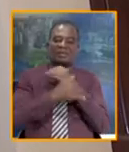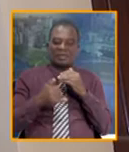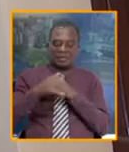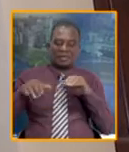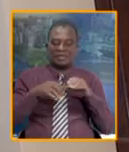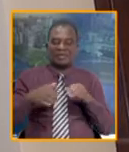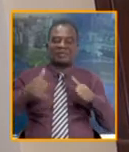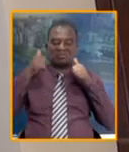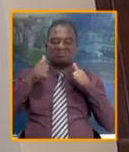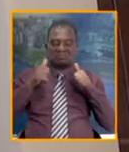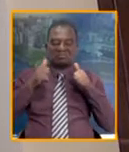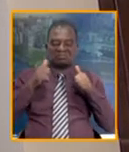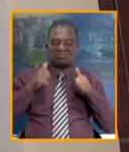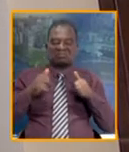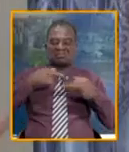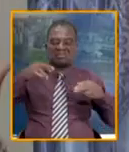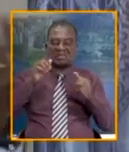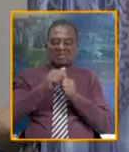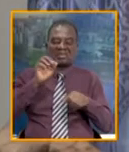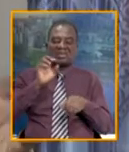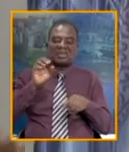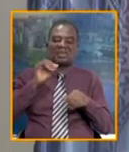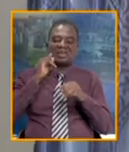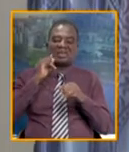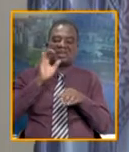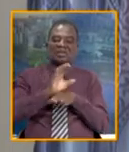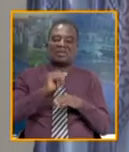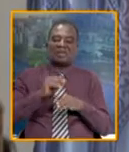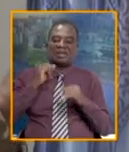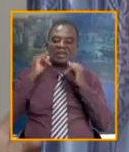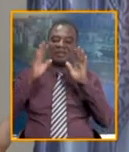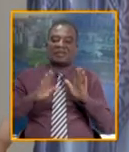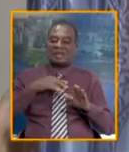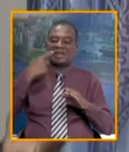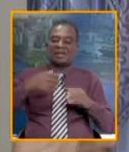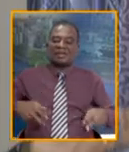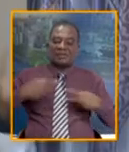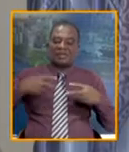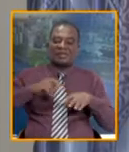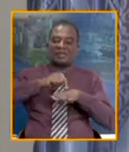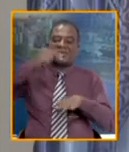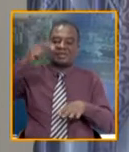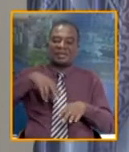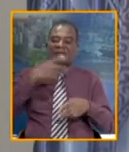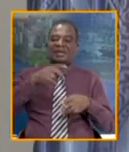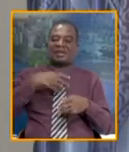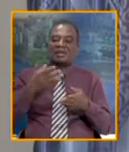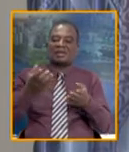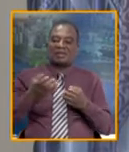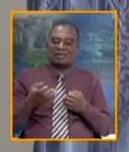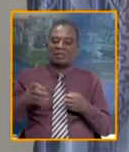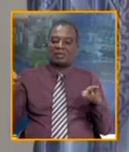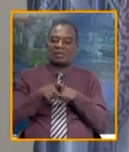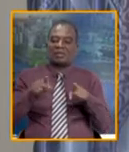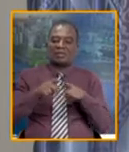entretient d'excellentes relations avec la Côte d'Ivoire. Il y a des Ivoiriens qui vivent au Niger. Ils vivent bien en harmonie avec leurs frères nigériens,